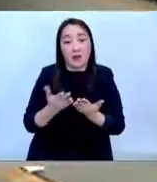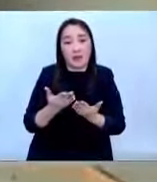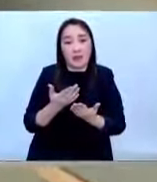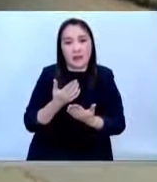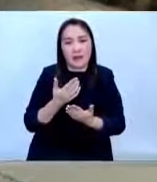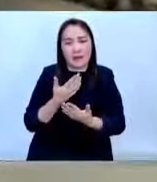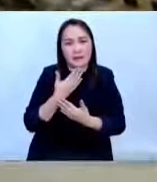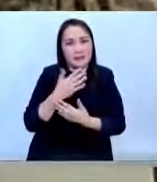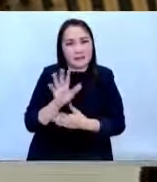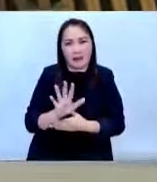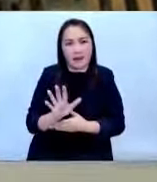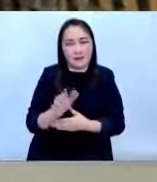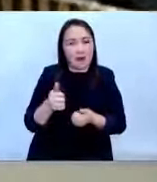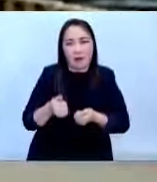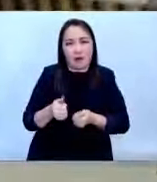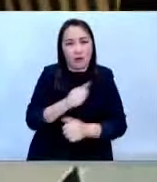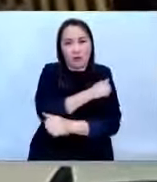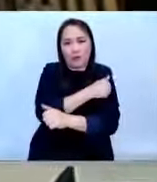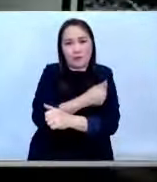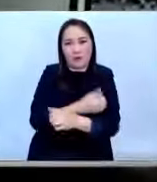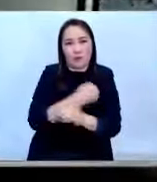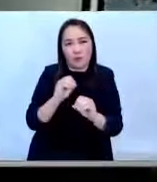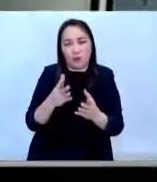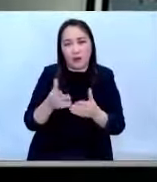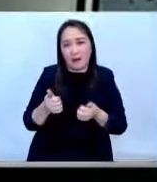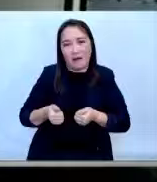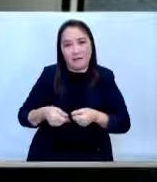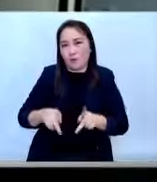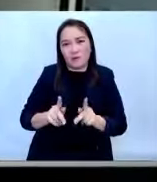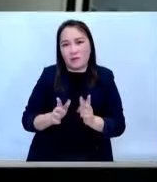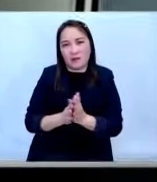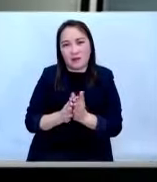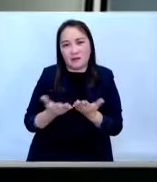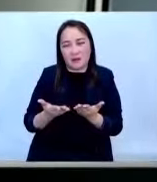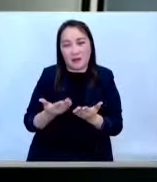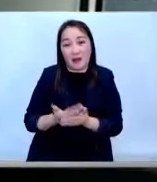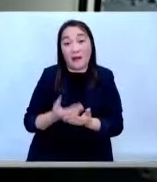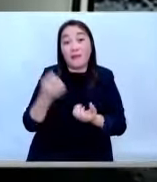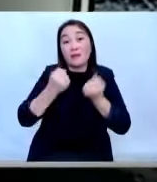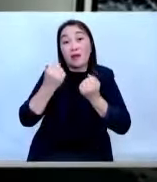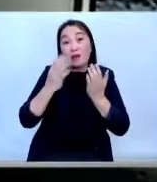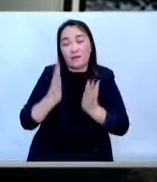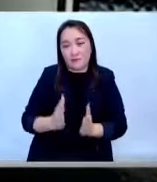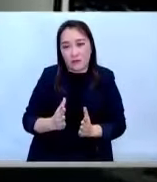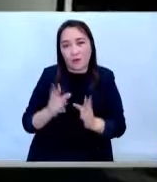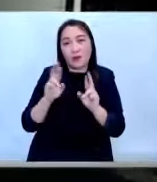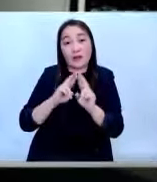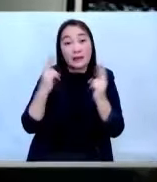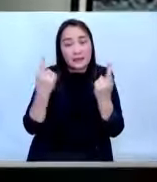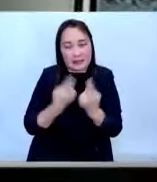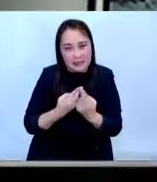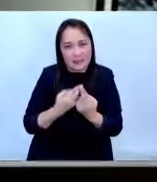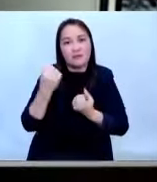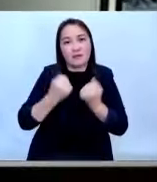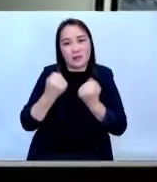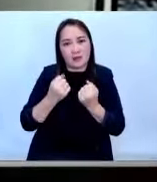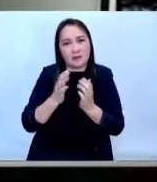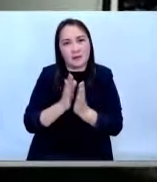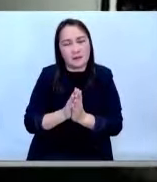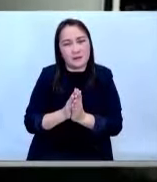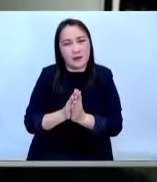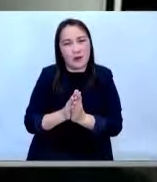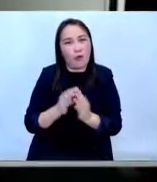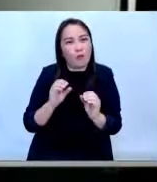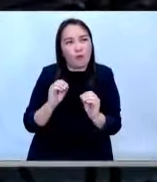niya otorisado ang paggamit sa protocol plate. Driver daw ng kamag-anak niya ang nagmaneho sa sasakyan, pero wala na siyang binigay na